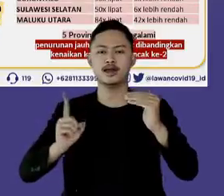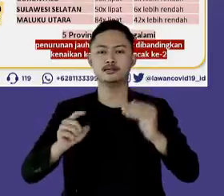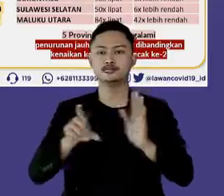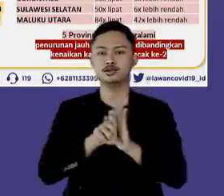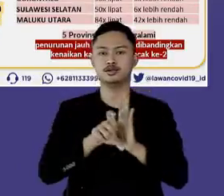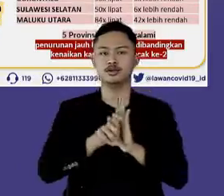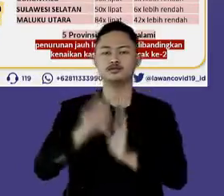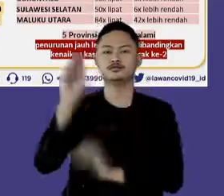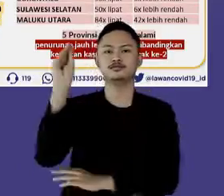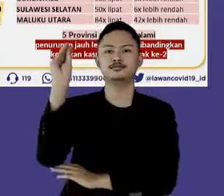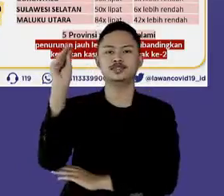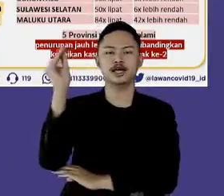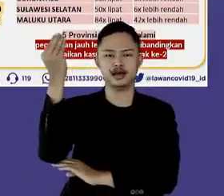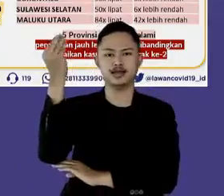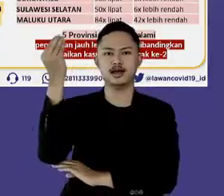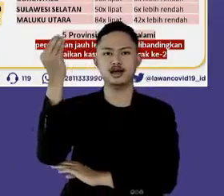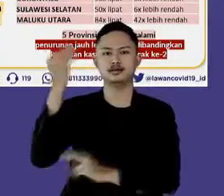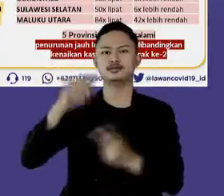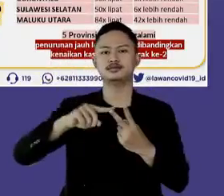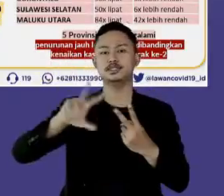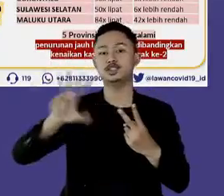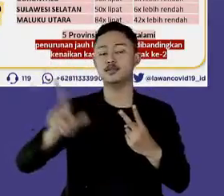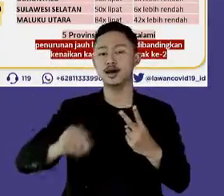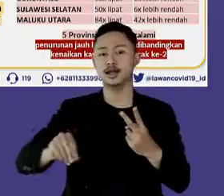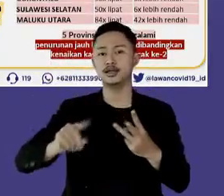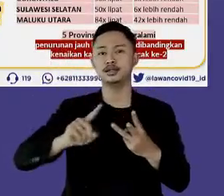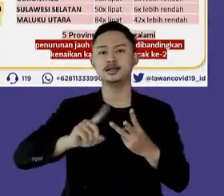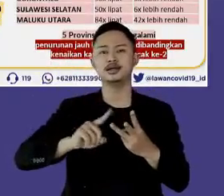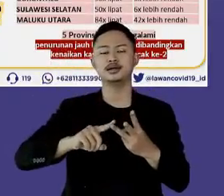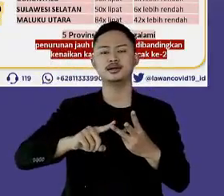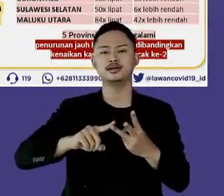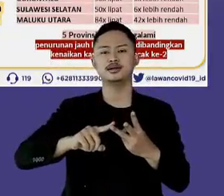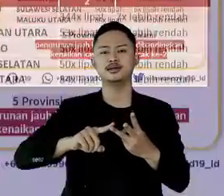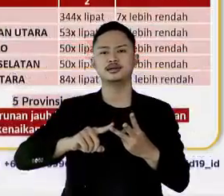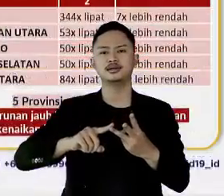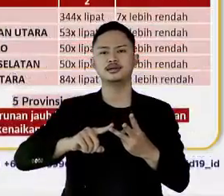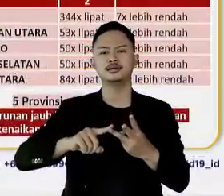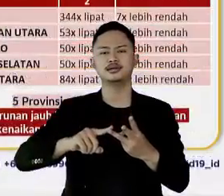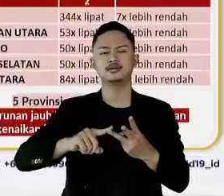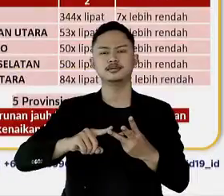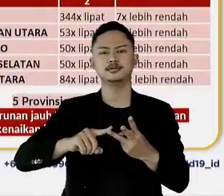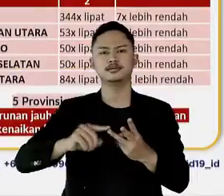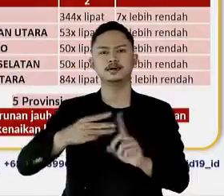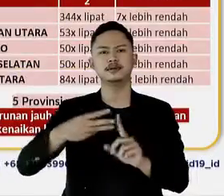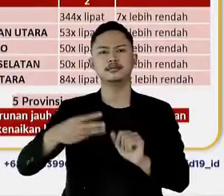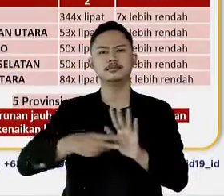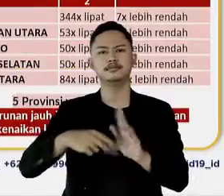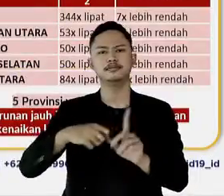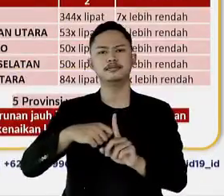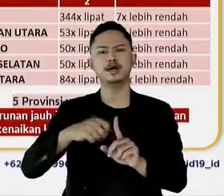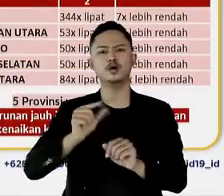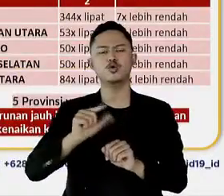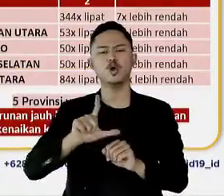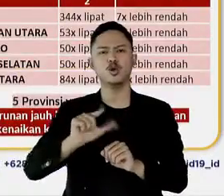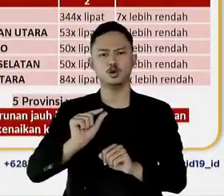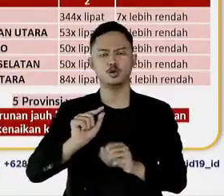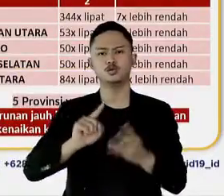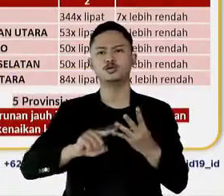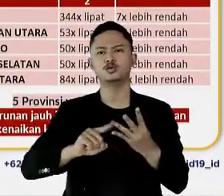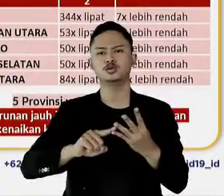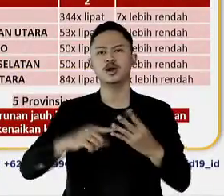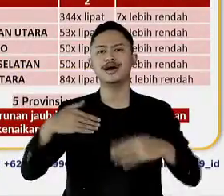DKI Jakarta Jawa Barat Bengkulu Kepulauan Riau dan Sumatera Selatan